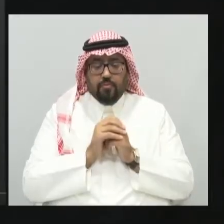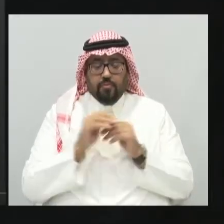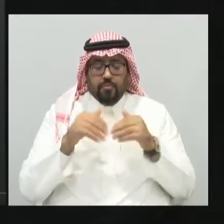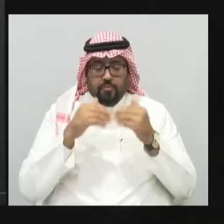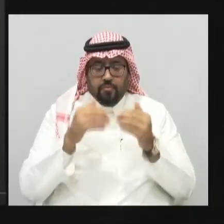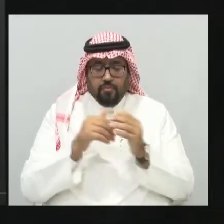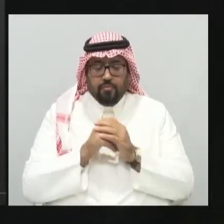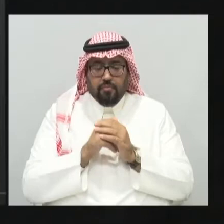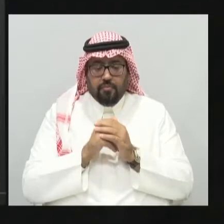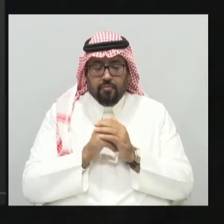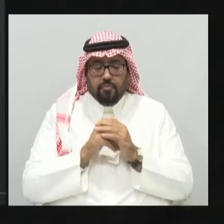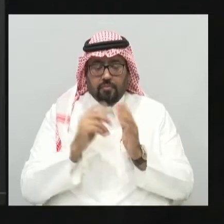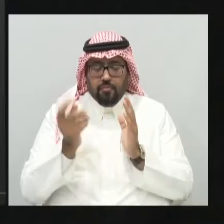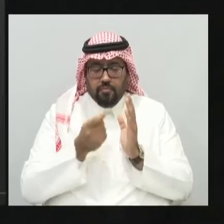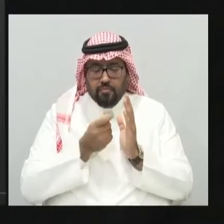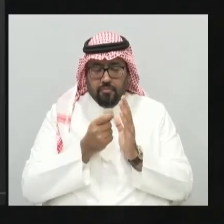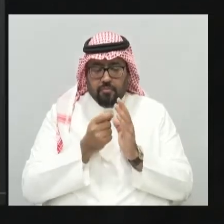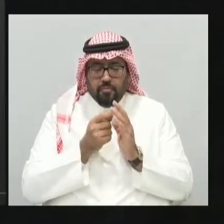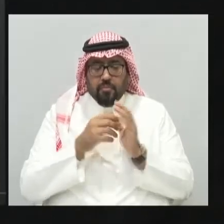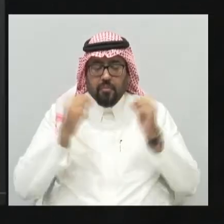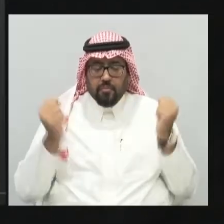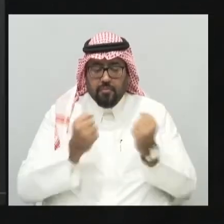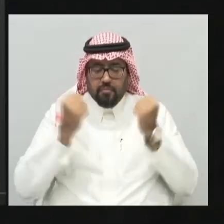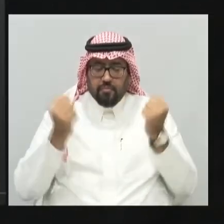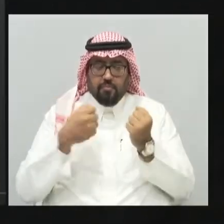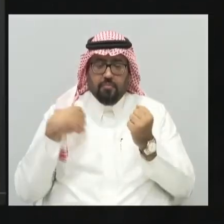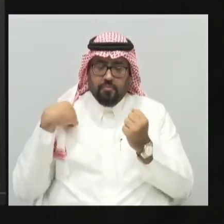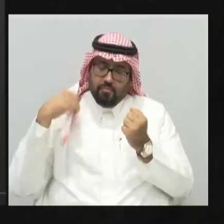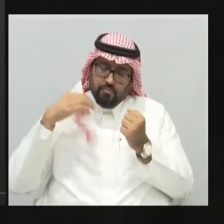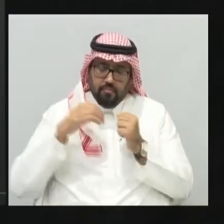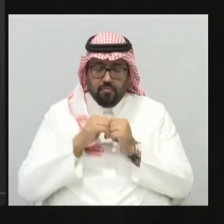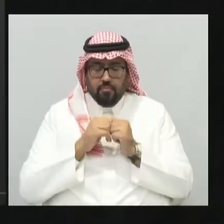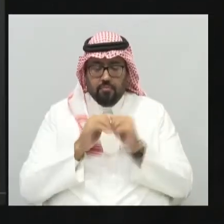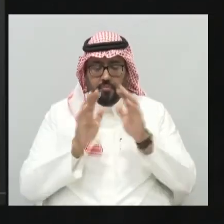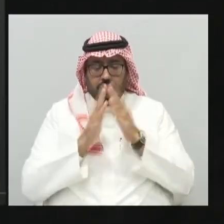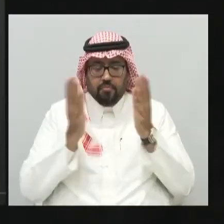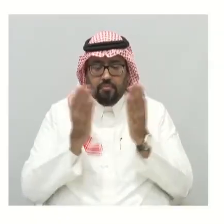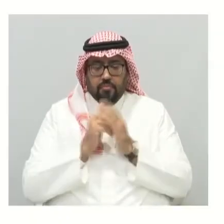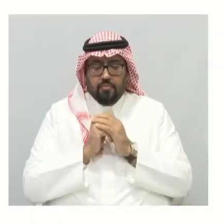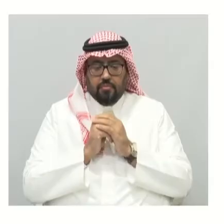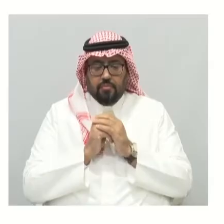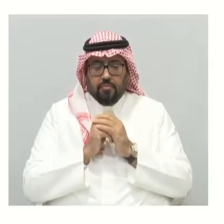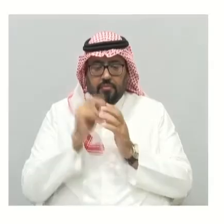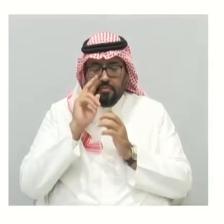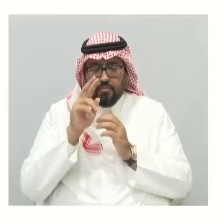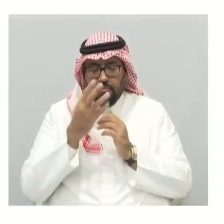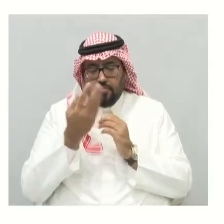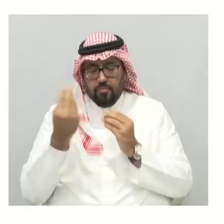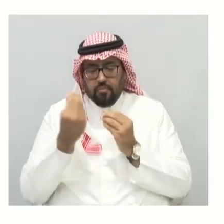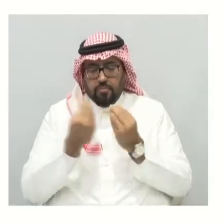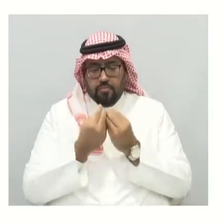كده سنجري النشاط اللي موجود عندنا بهذه الصفحه طيب تعالوا نشوف مع بعض